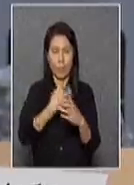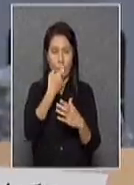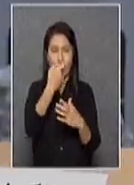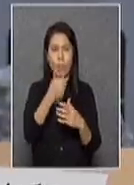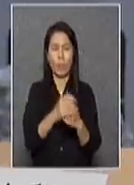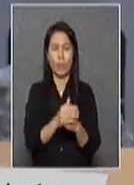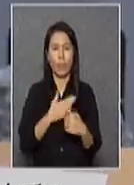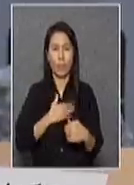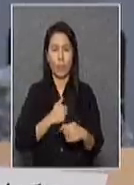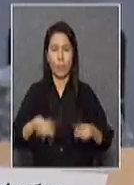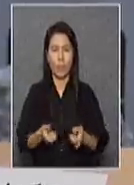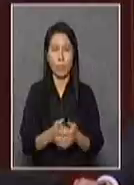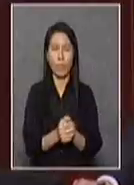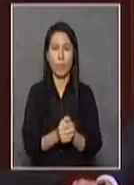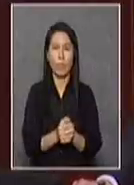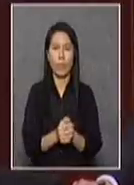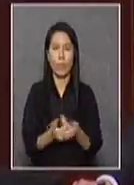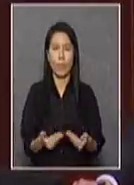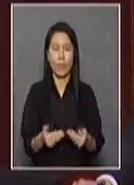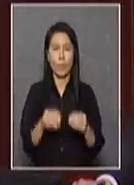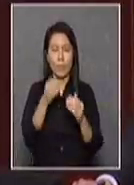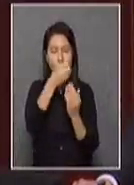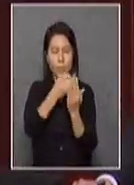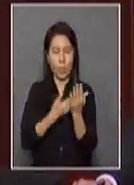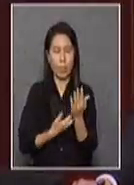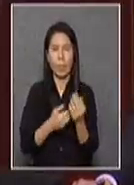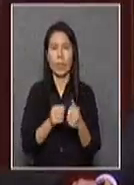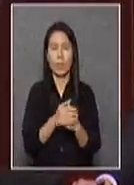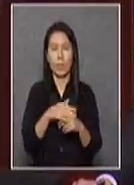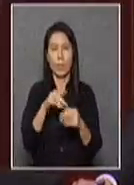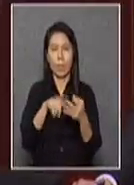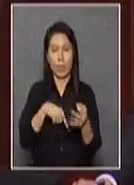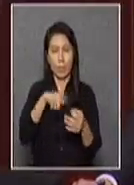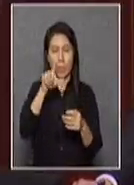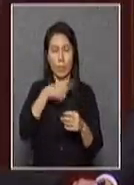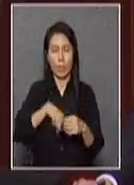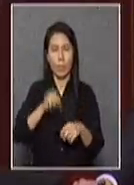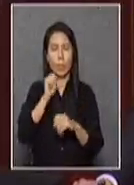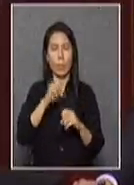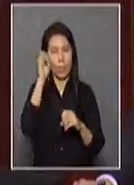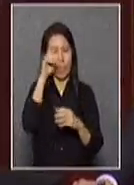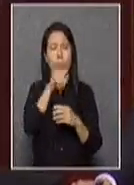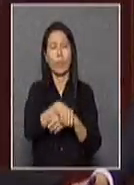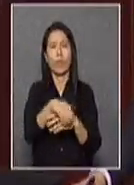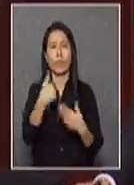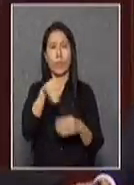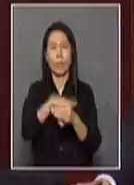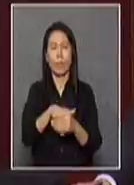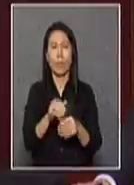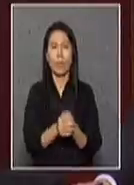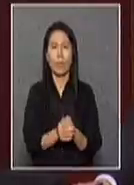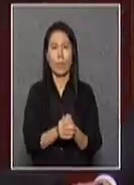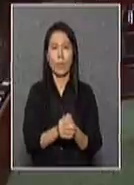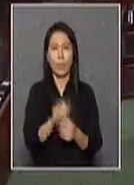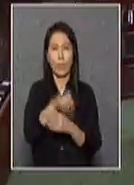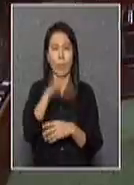預算開支。 現在各位提出的待決議題是梁國雄議員動議的修正案，予以通過。現在付諸表決。贊成